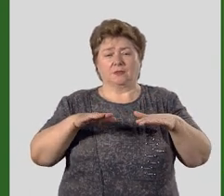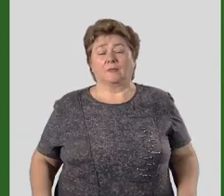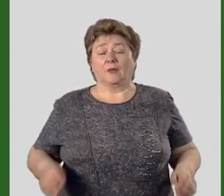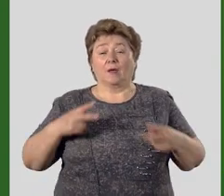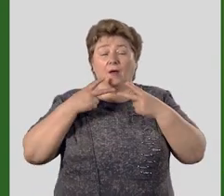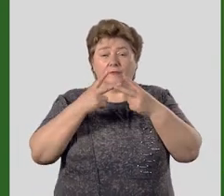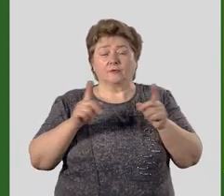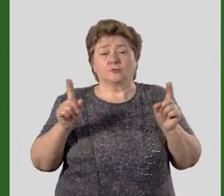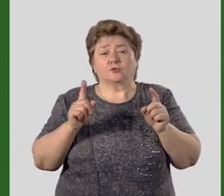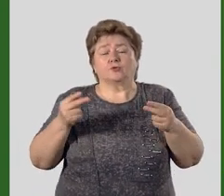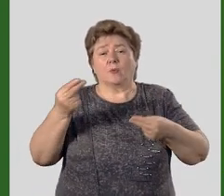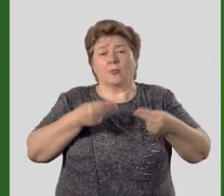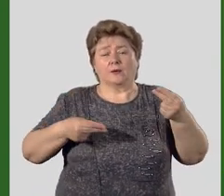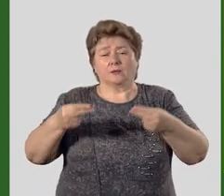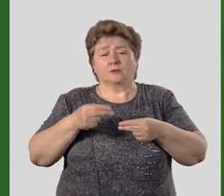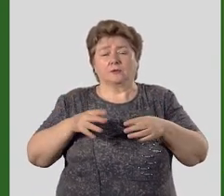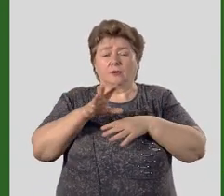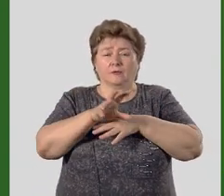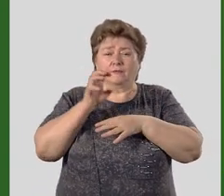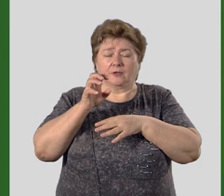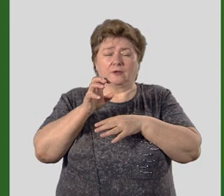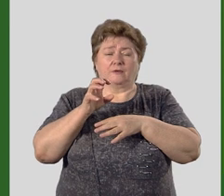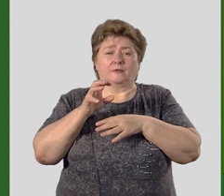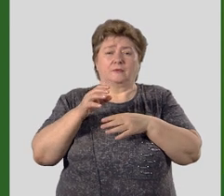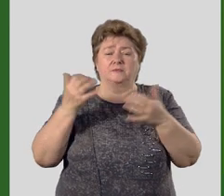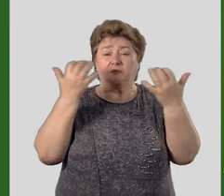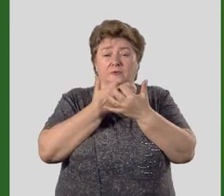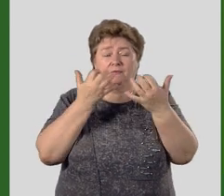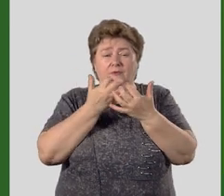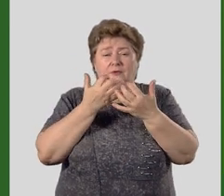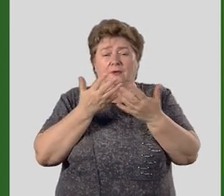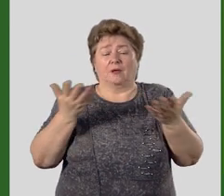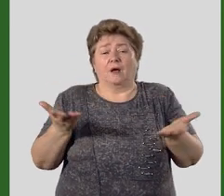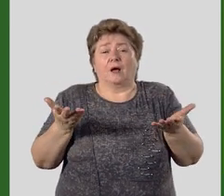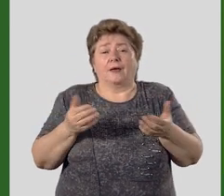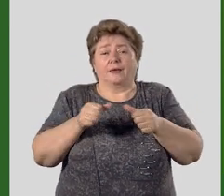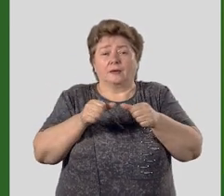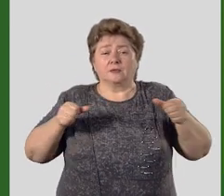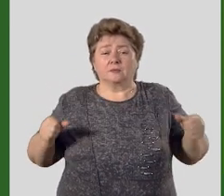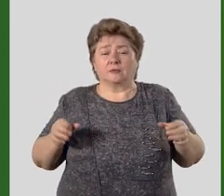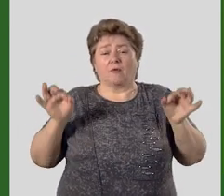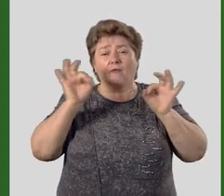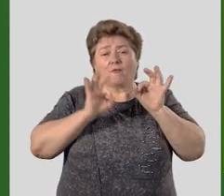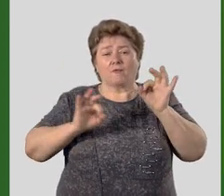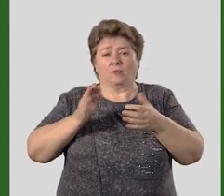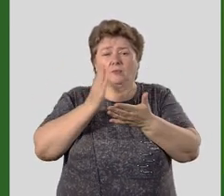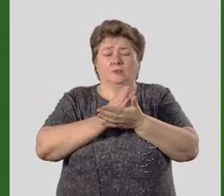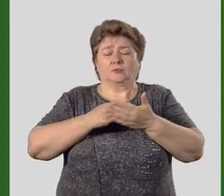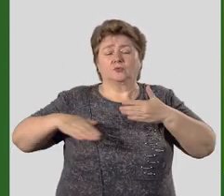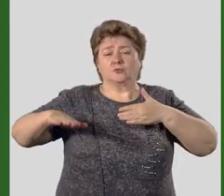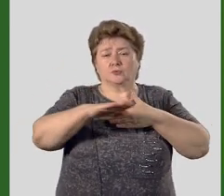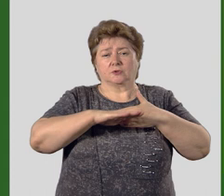Мы видим, что на рисунке и фотографии не видно, какие размеры и формы имеет